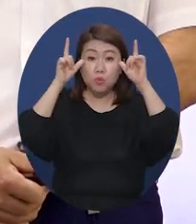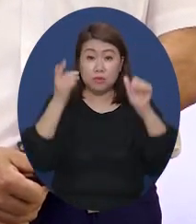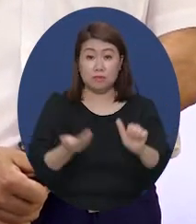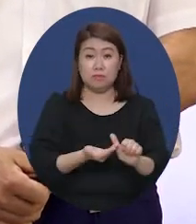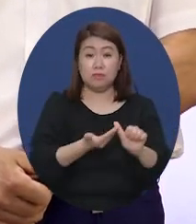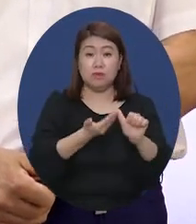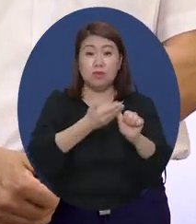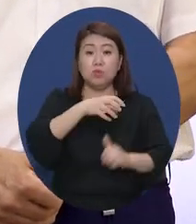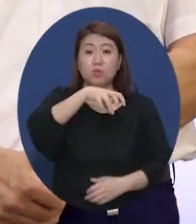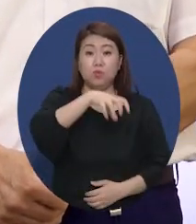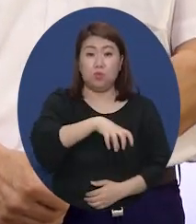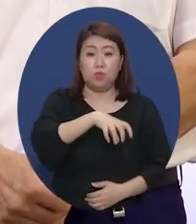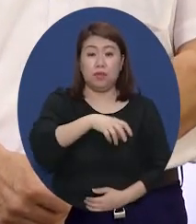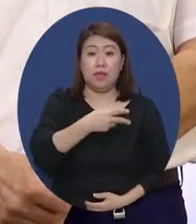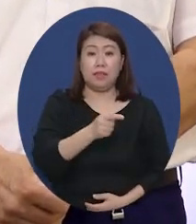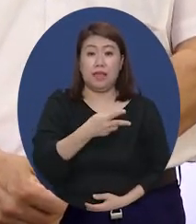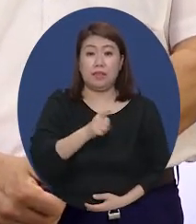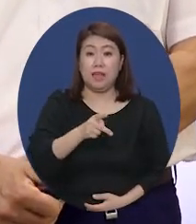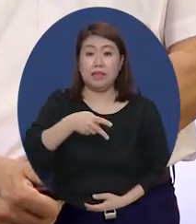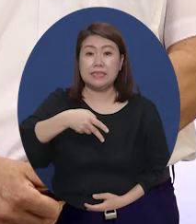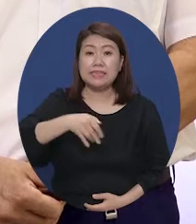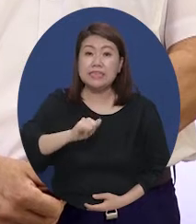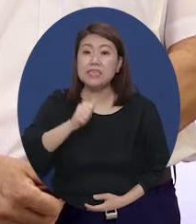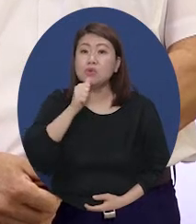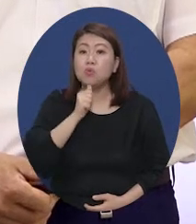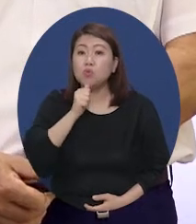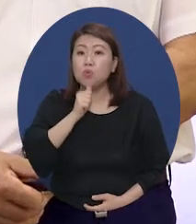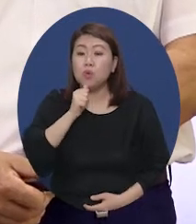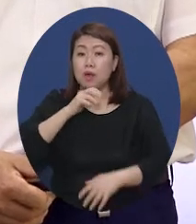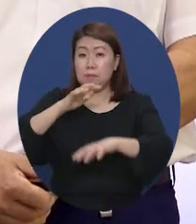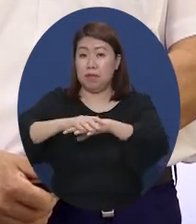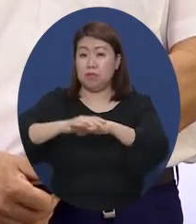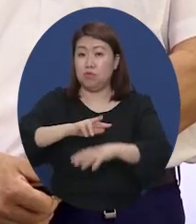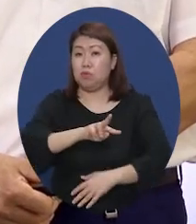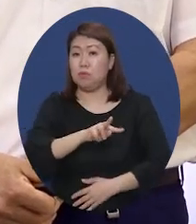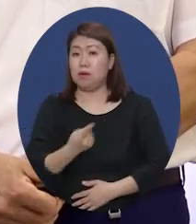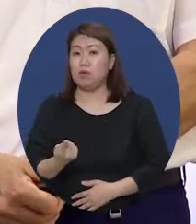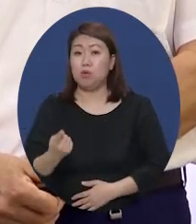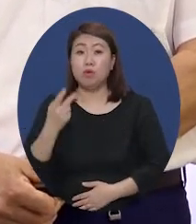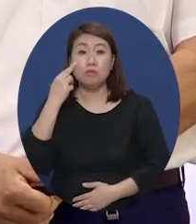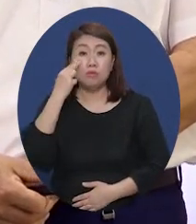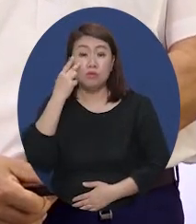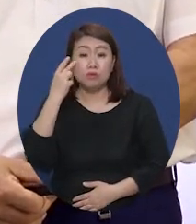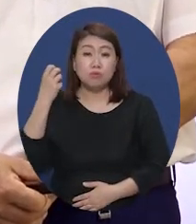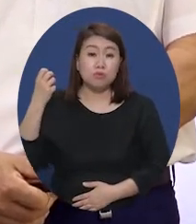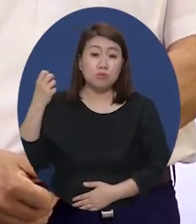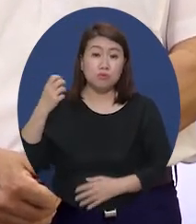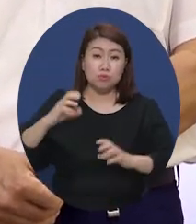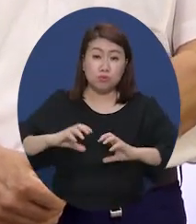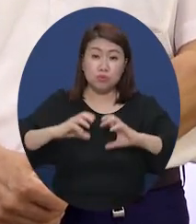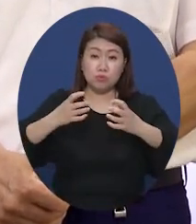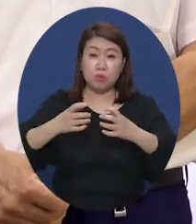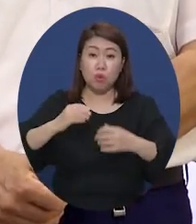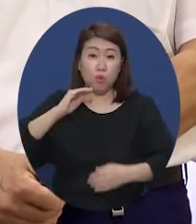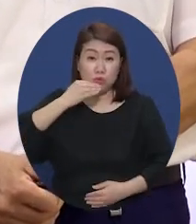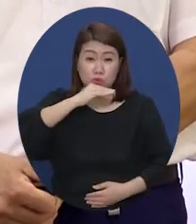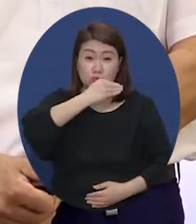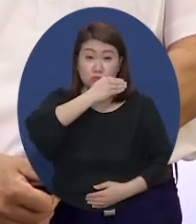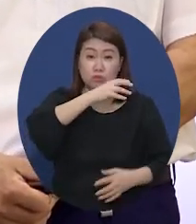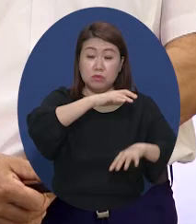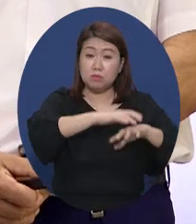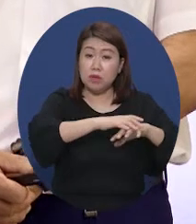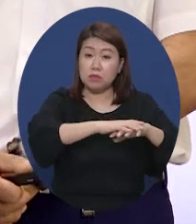방목하는 지역, 그쪽도 다다시 대두를 생산하는 그런 밭으로 바뀌게 되고, 미국도